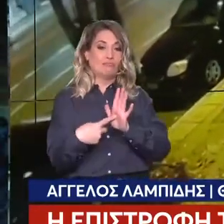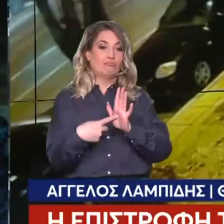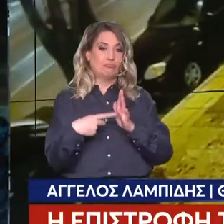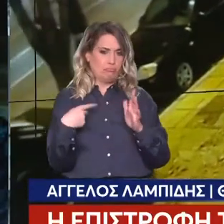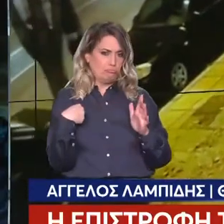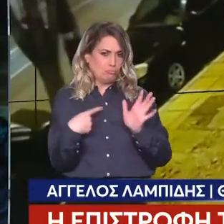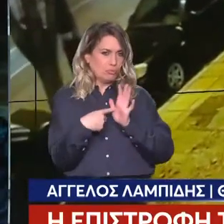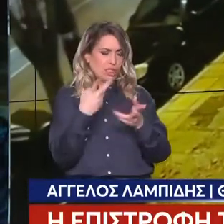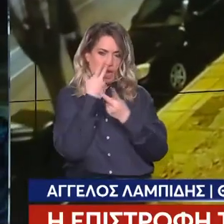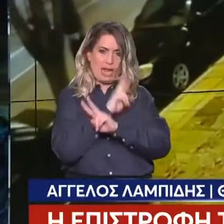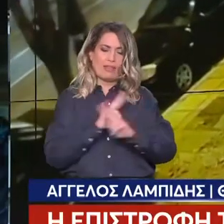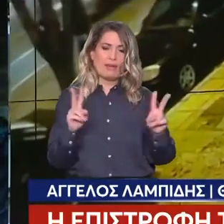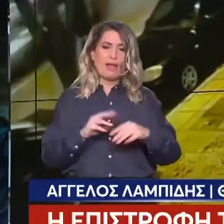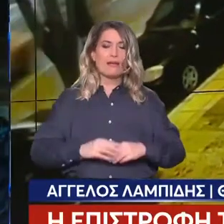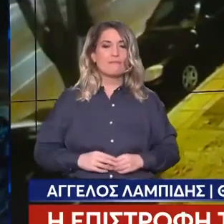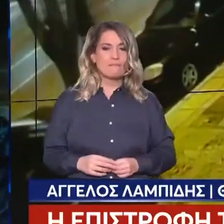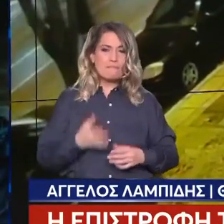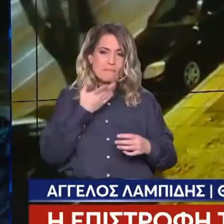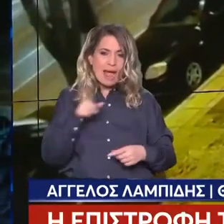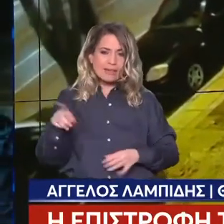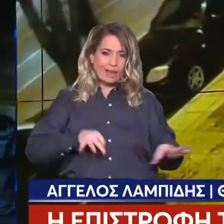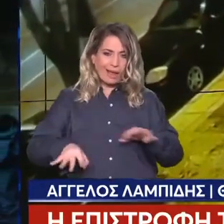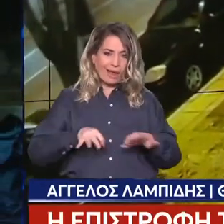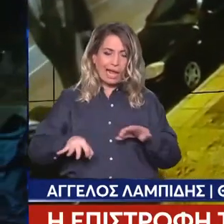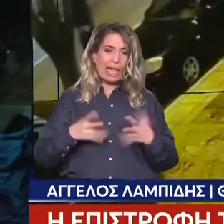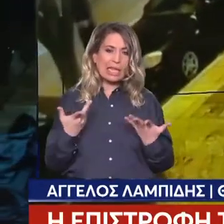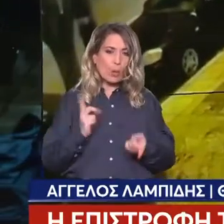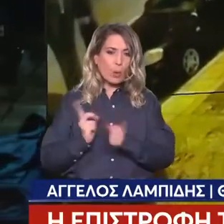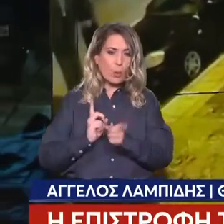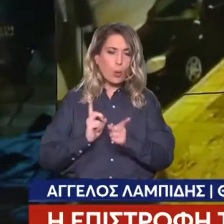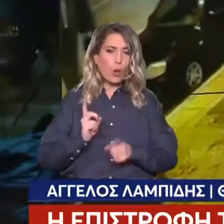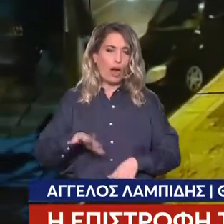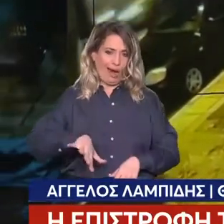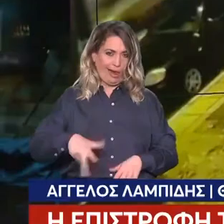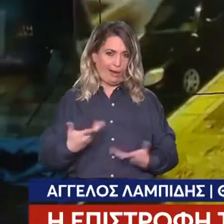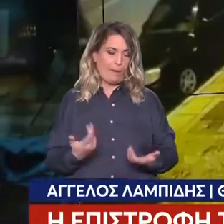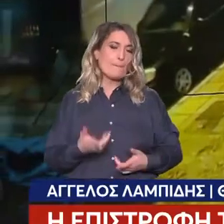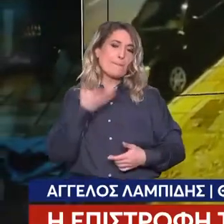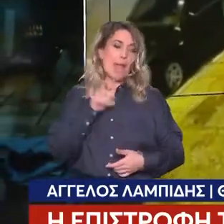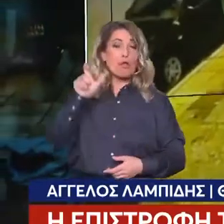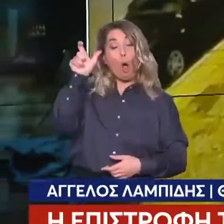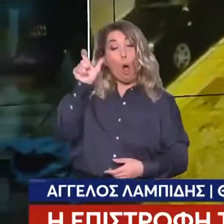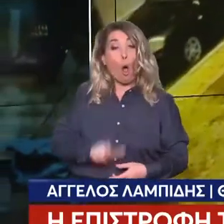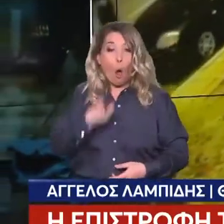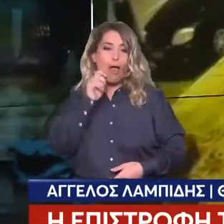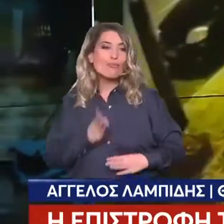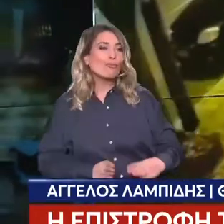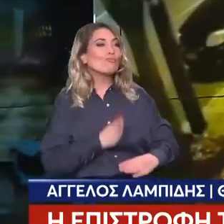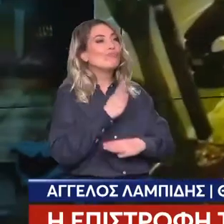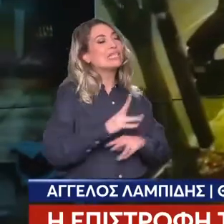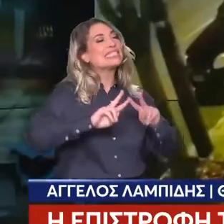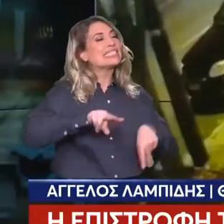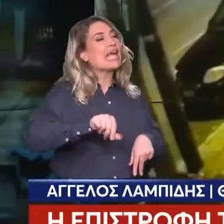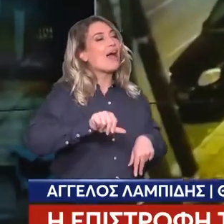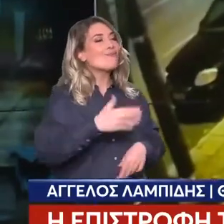Έχει στήσει τη ληστεία μέσα στο σπίτι. Έχει πάει να πάρει τη γυναίκα του, τη σύντροφό του και έγκυο στο παιδί